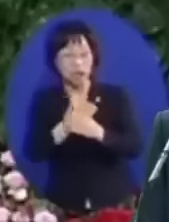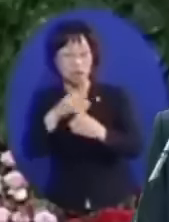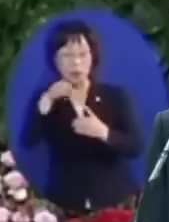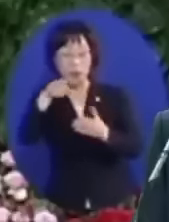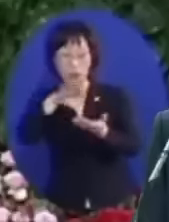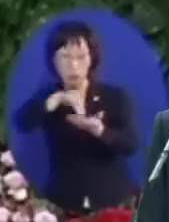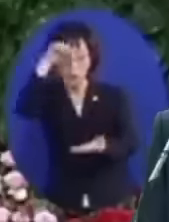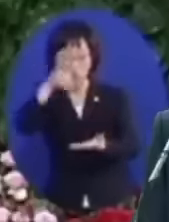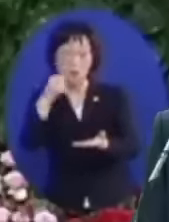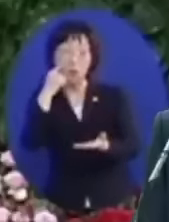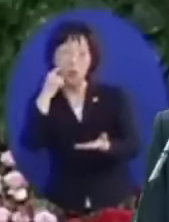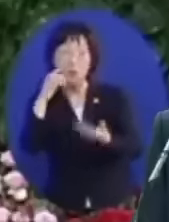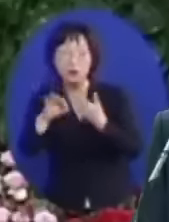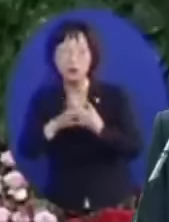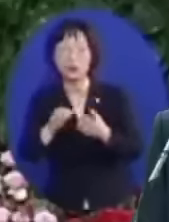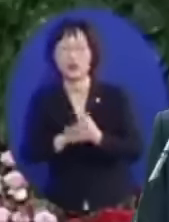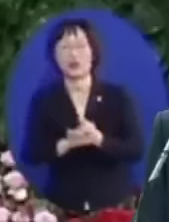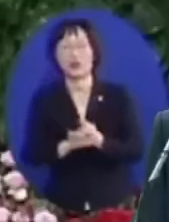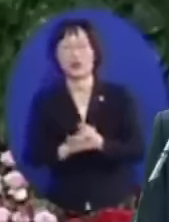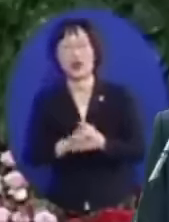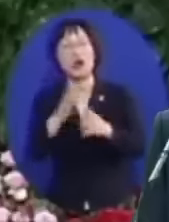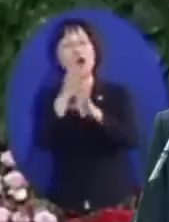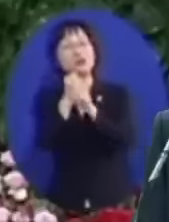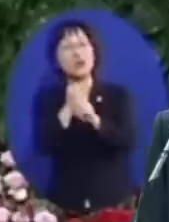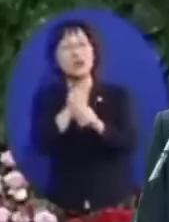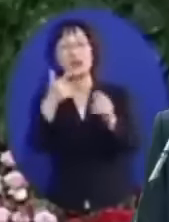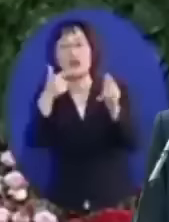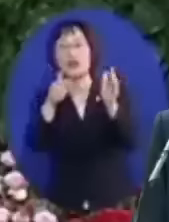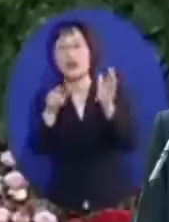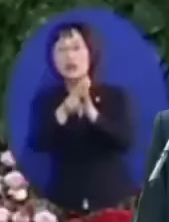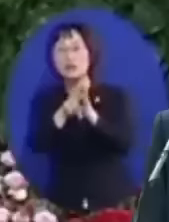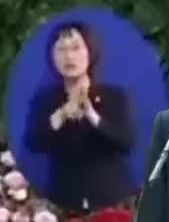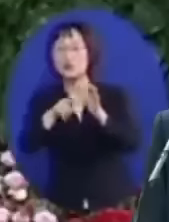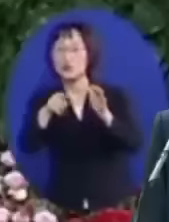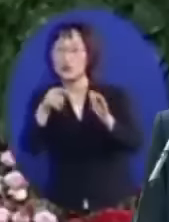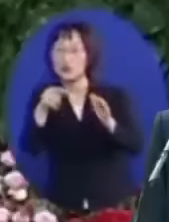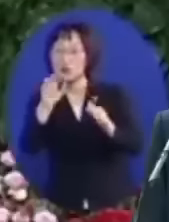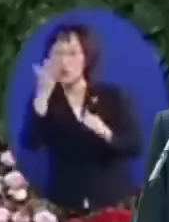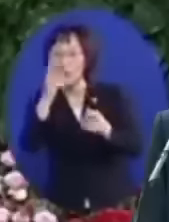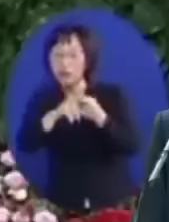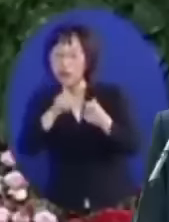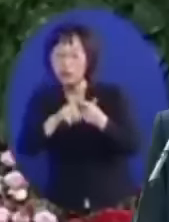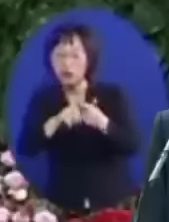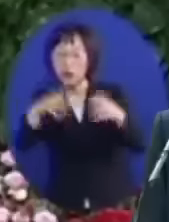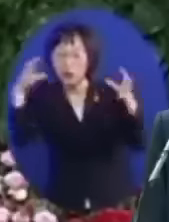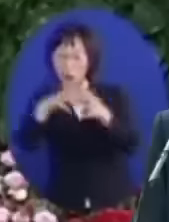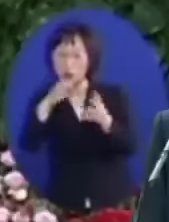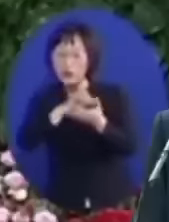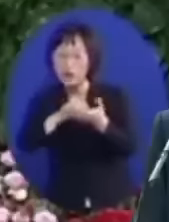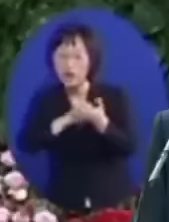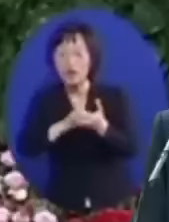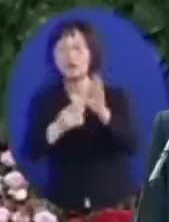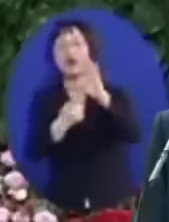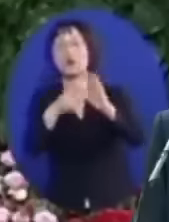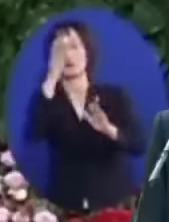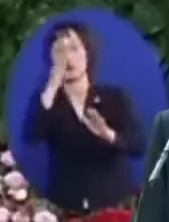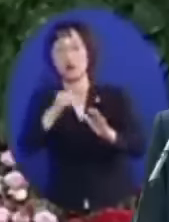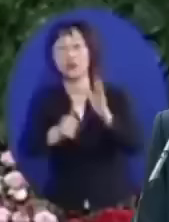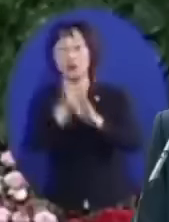종사자들이 언제 예수를 믿게 되었는지 그에 대한 통계를 발표했습니다. 보너 박사는 성공한